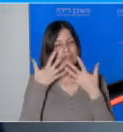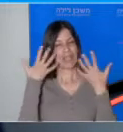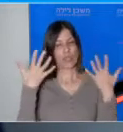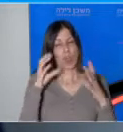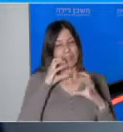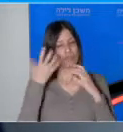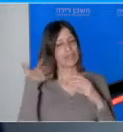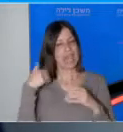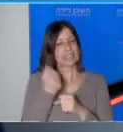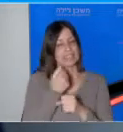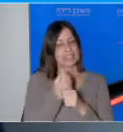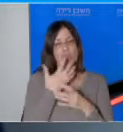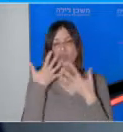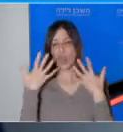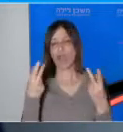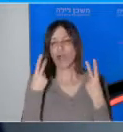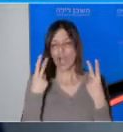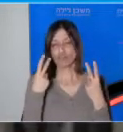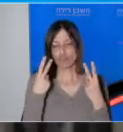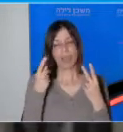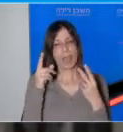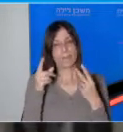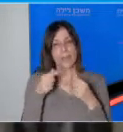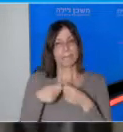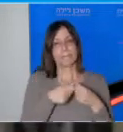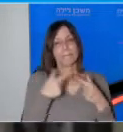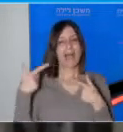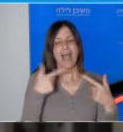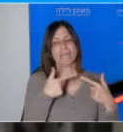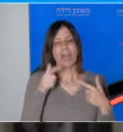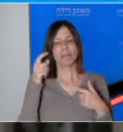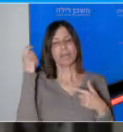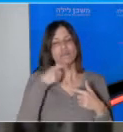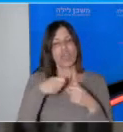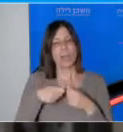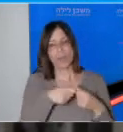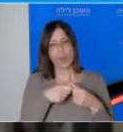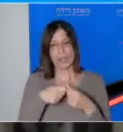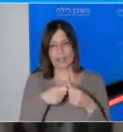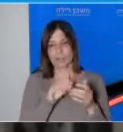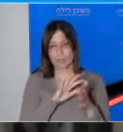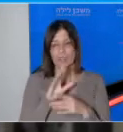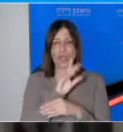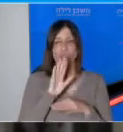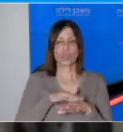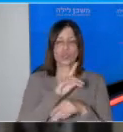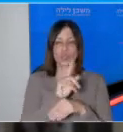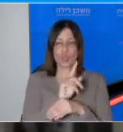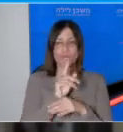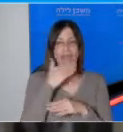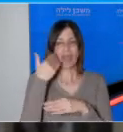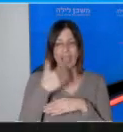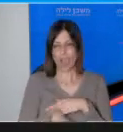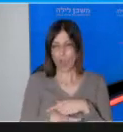עשייה רבה וחשובה במאבק בפשיעה מאורגנת. התקופה האחרונה בתפקיד הייתה תקופה שבאה מעבר לעניינים